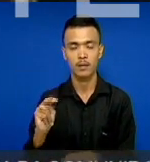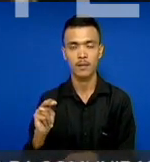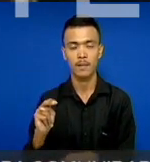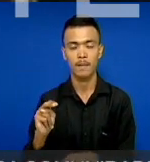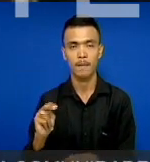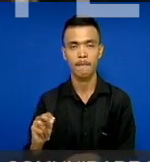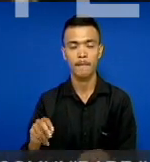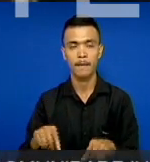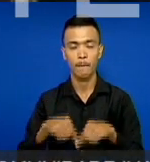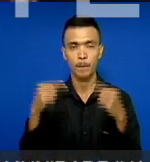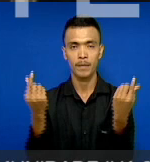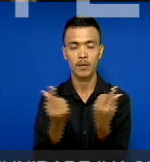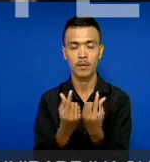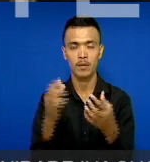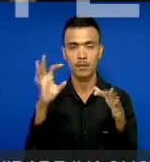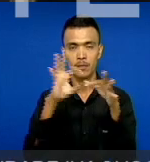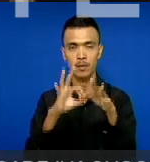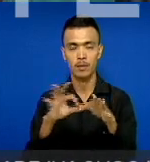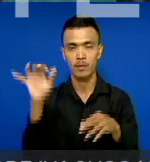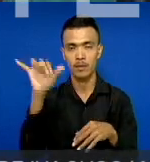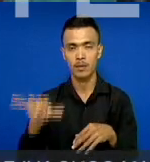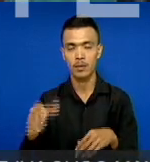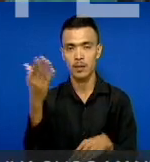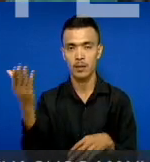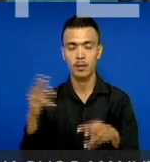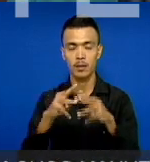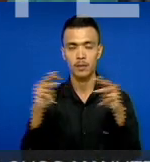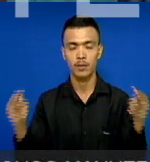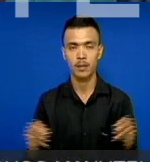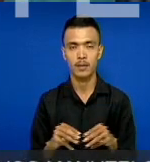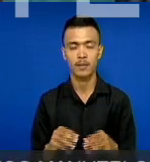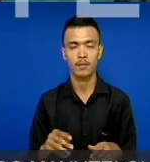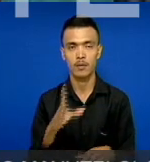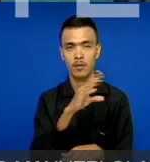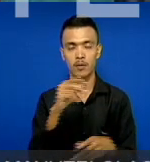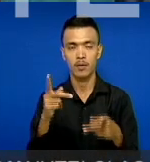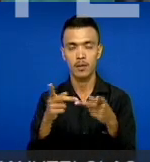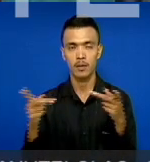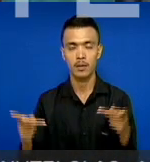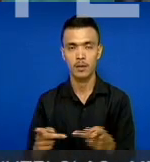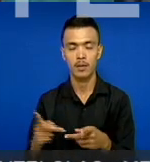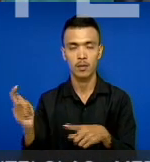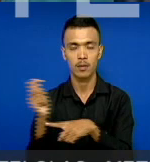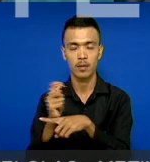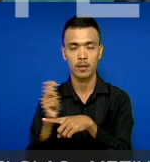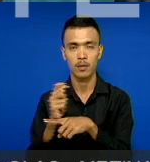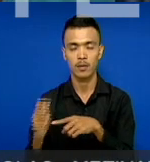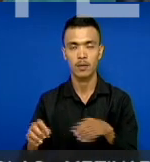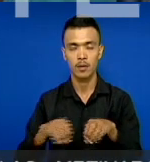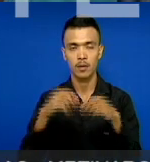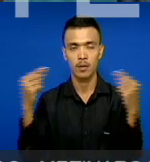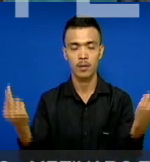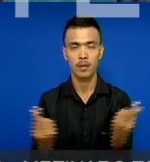sirania organizasyon membro sira ye municipios, membro sira toya centro de formação ne kuasi ke organizasyon